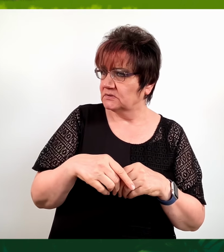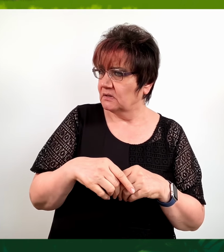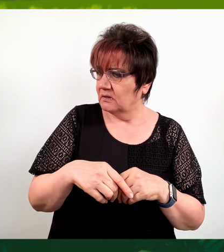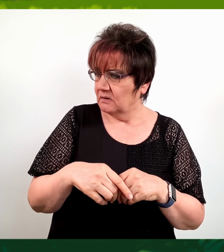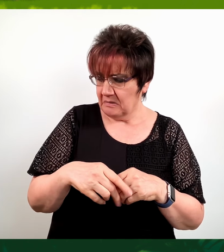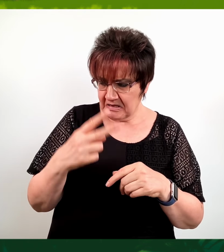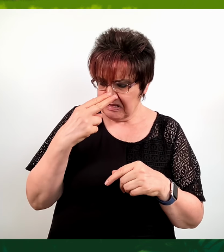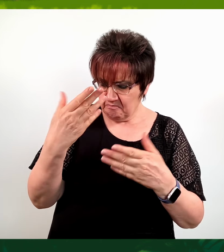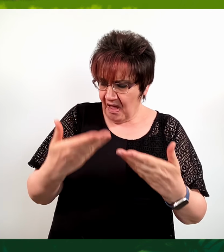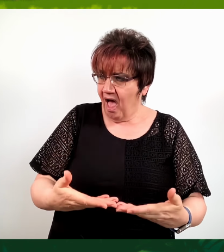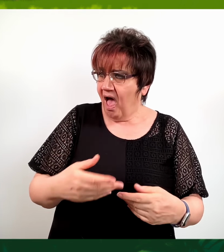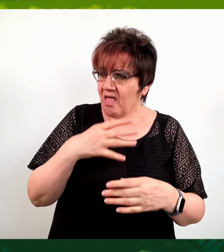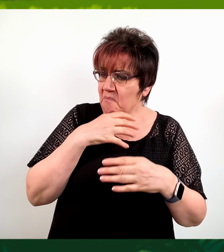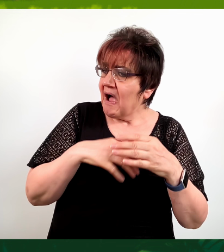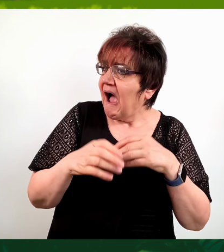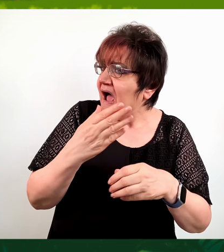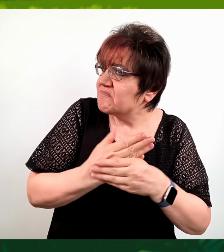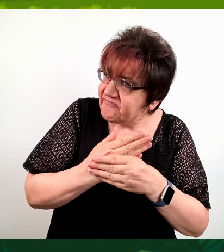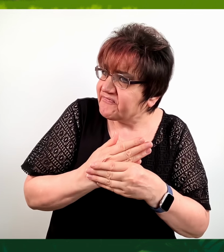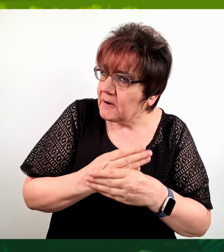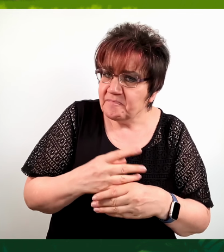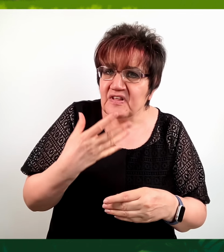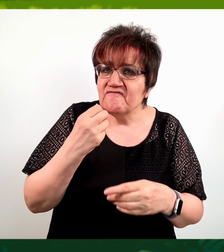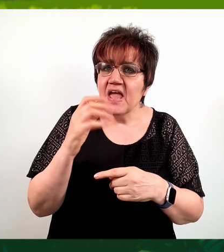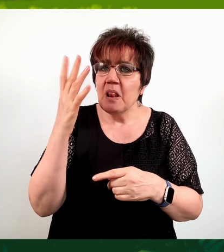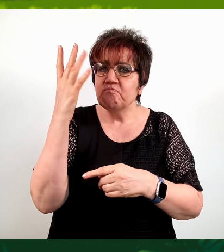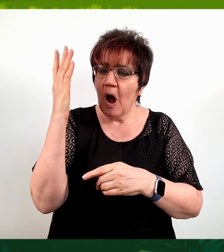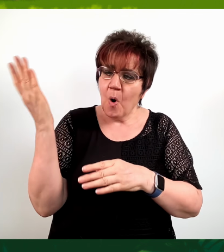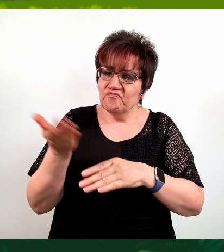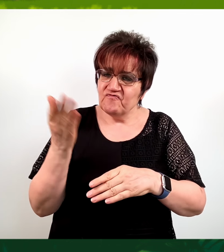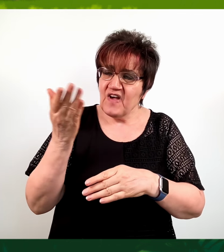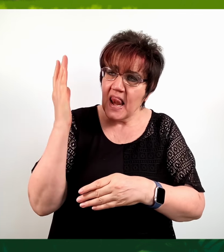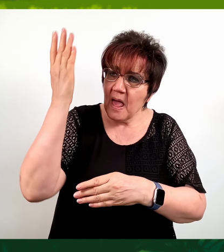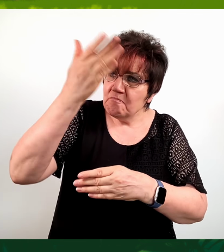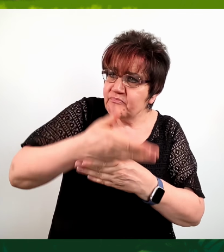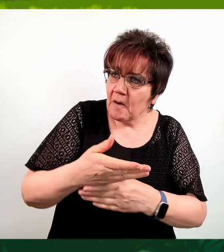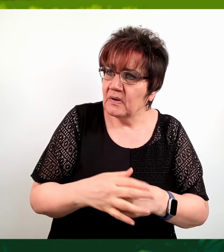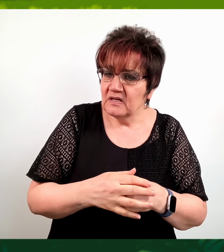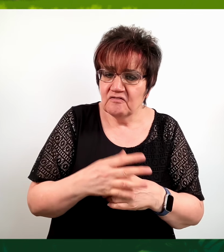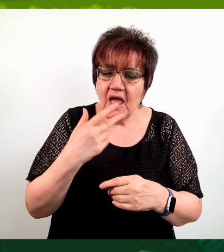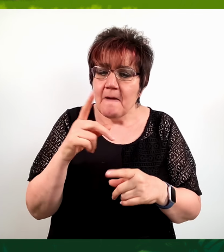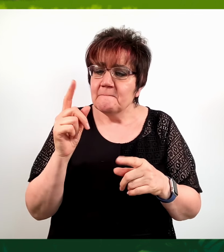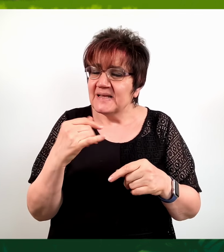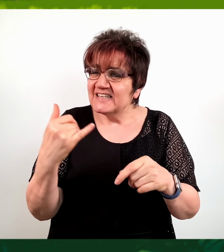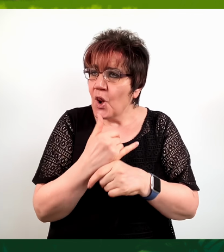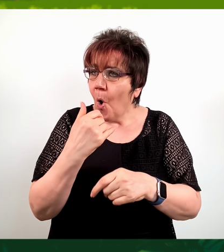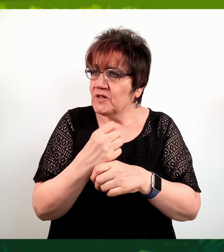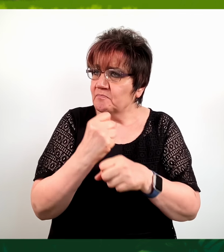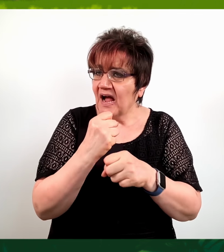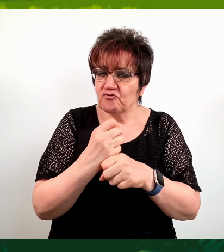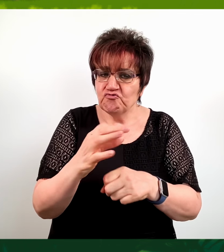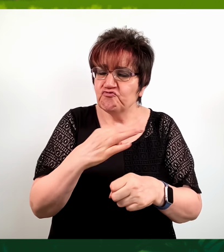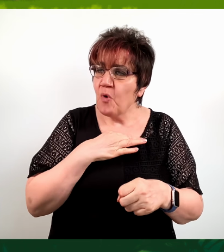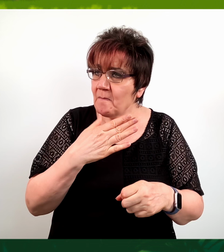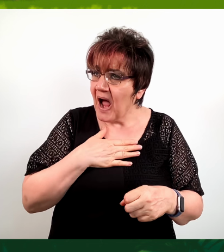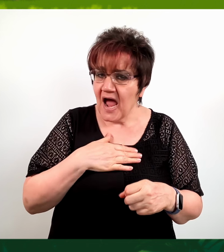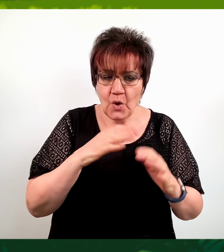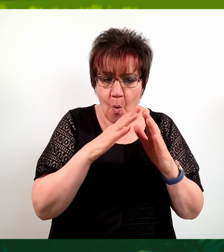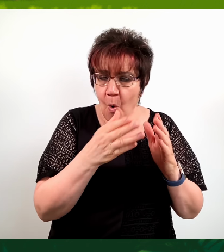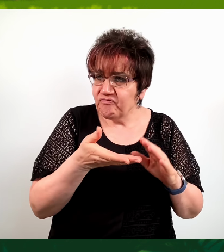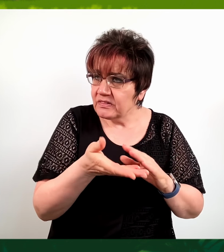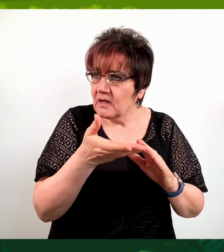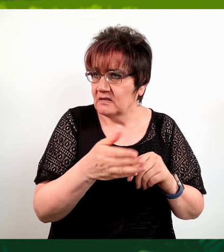Zwerg. Das sieht man doch. Den Baum wollte ich fällen, wollte mir ein bisschen Holz machen für meinen Herd.